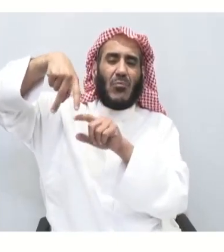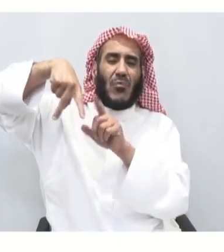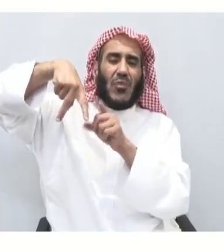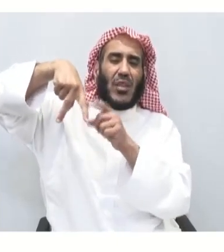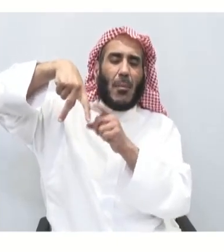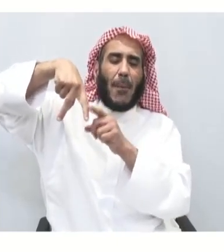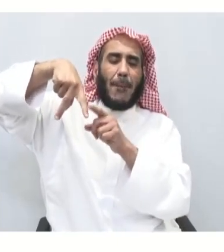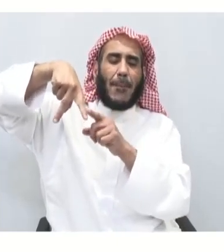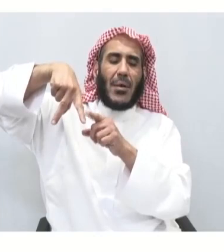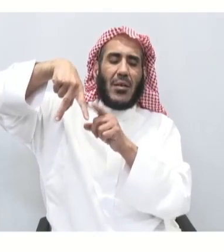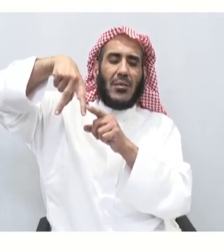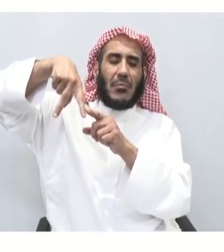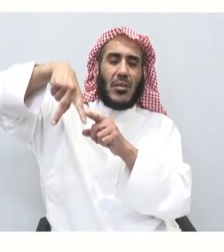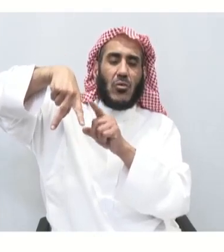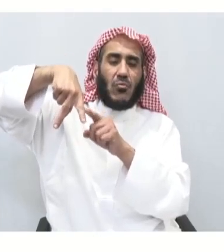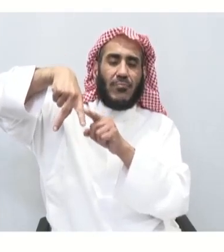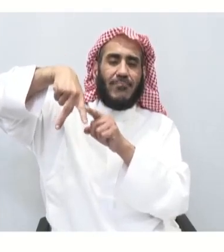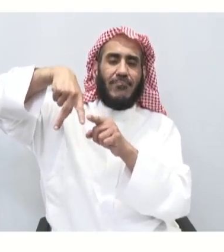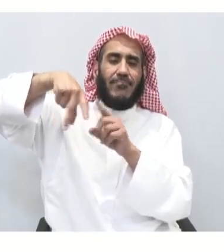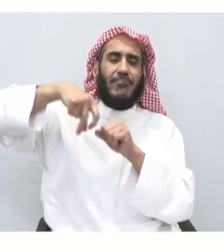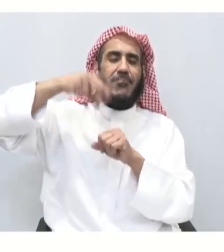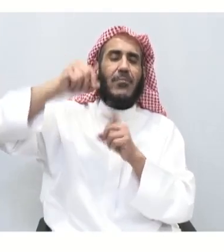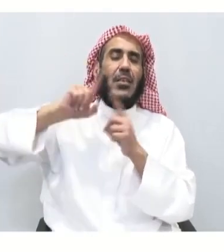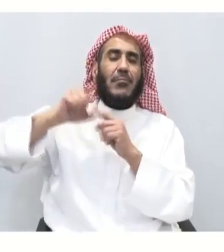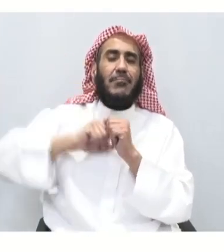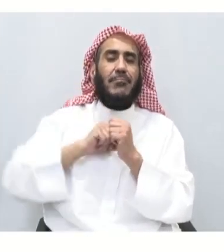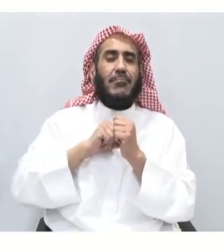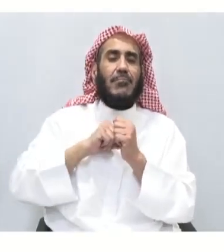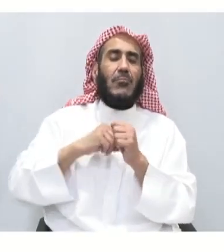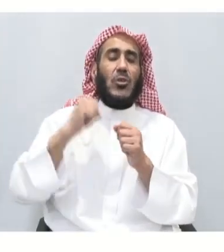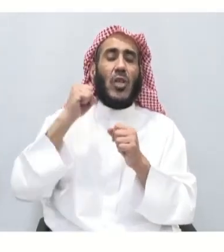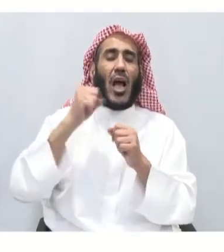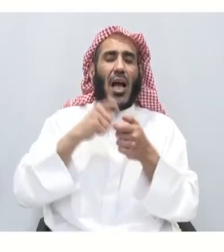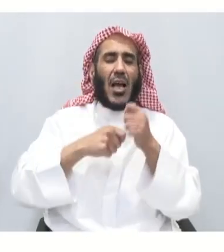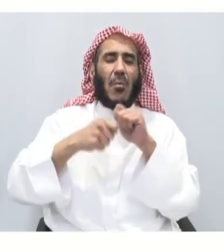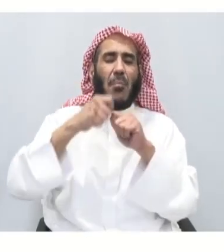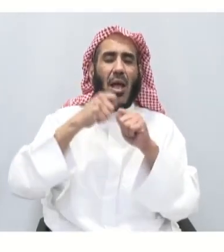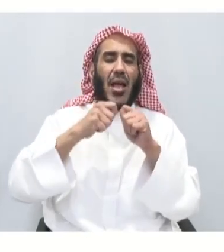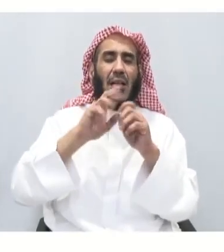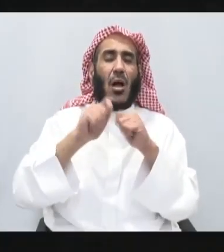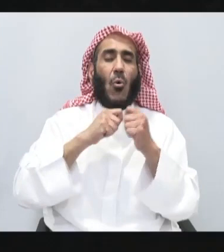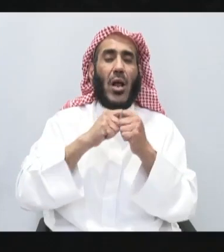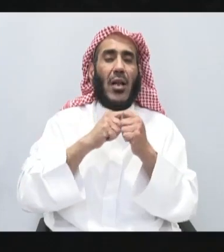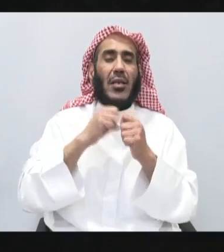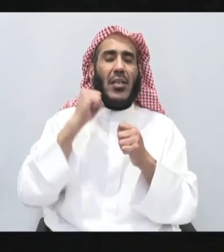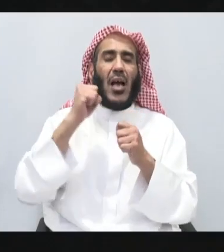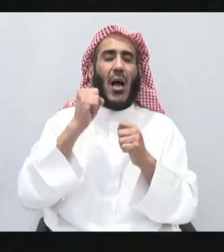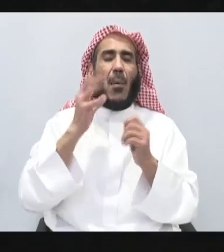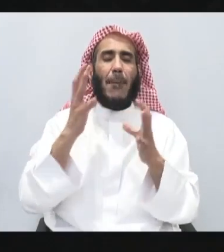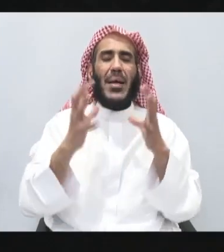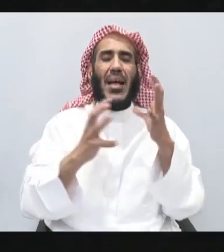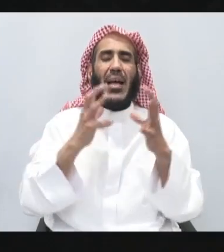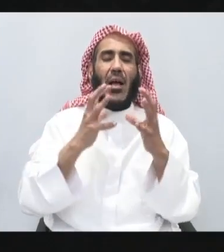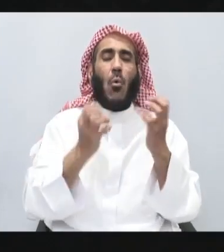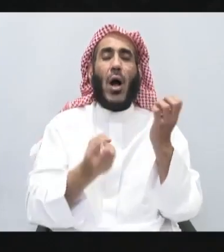الاماميه فان الساق تمتد يحتاج ذلك الى طاقه كيميائيه تتحول الى طاقه ميكانيكيه